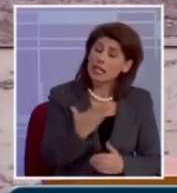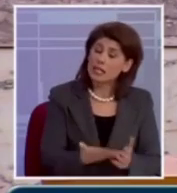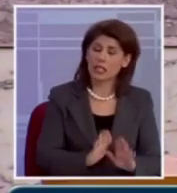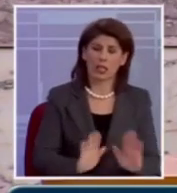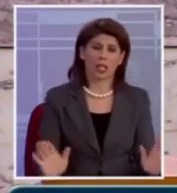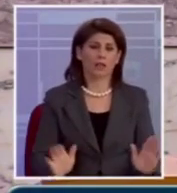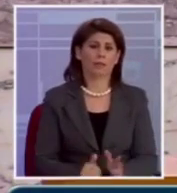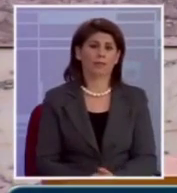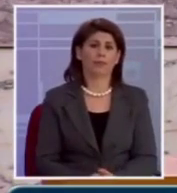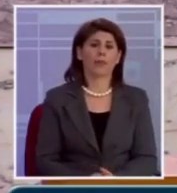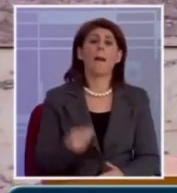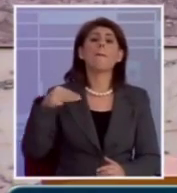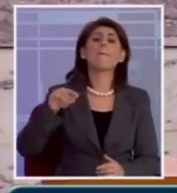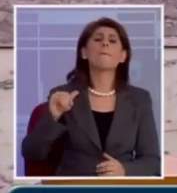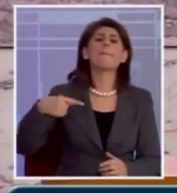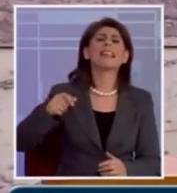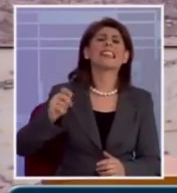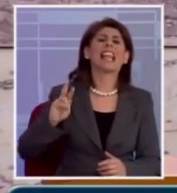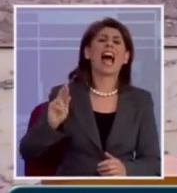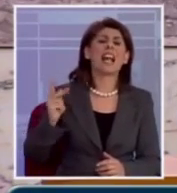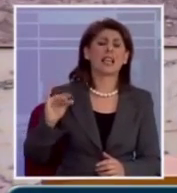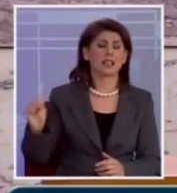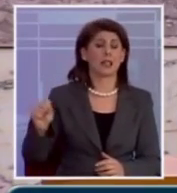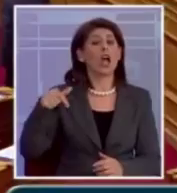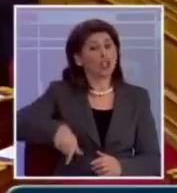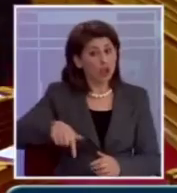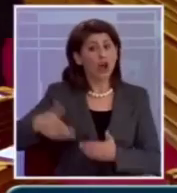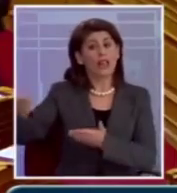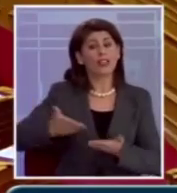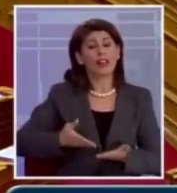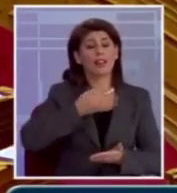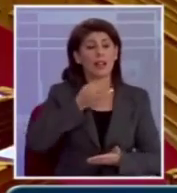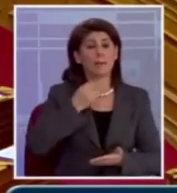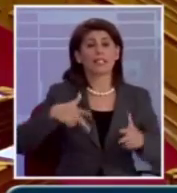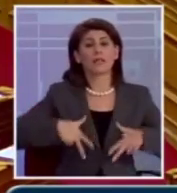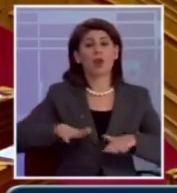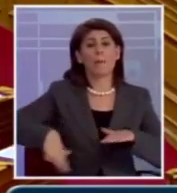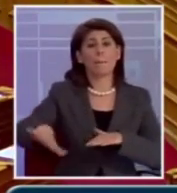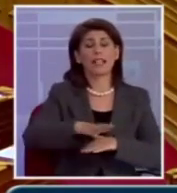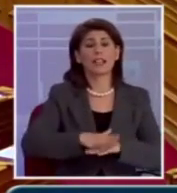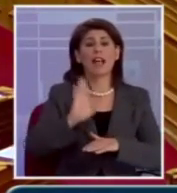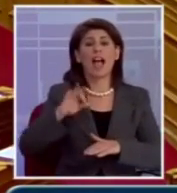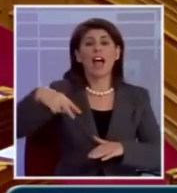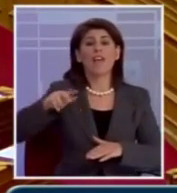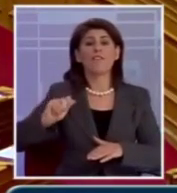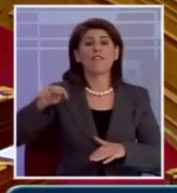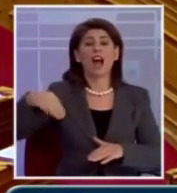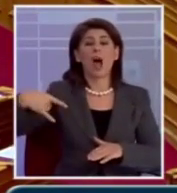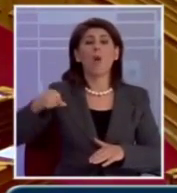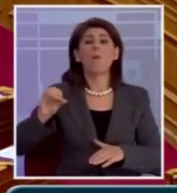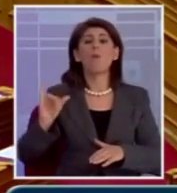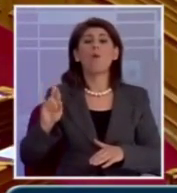λόγο. Το λόγο έχει ο Υπουργός Επικρατείας, κύριος Φλαμπουράρης. Κύριε Υπουργέ, θα σας βάλω 10 λεπτά προκειμένου